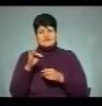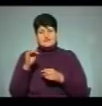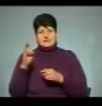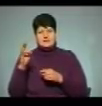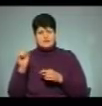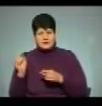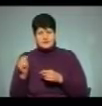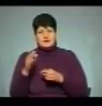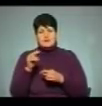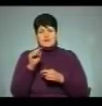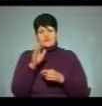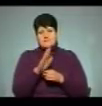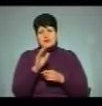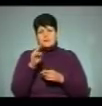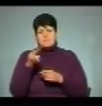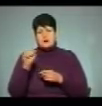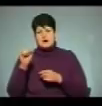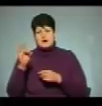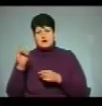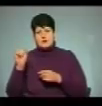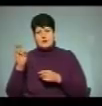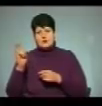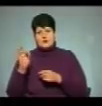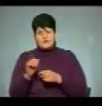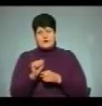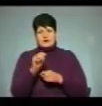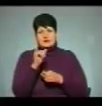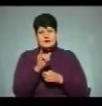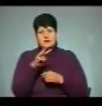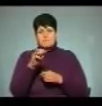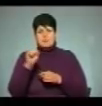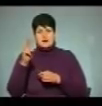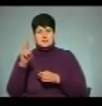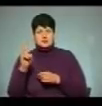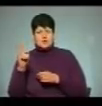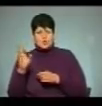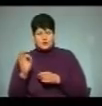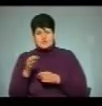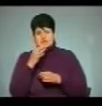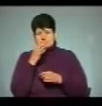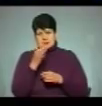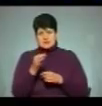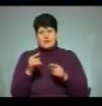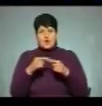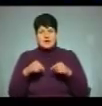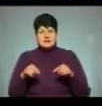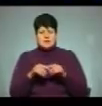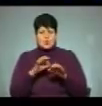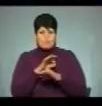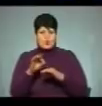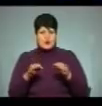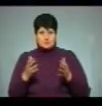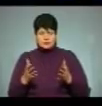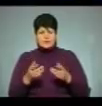Наталі Лобас, Віри Паронової, Ірини Мацко, Надійки Гербіш, повідомила організатор проекту Оксана Ратушняк. Це